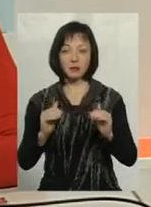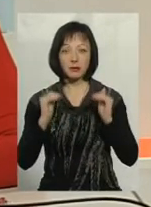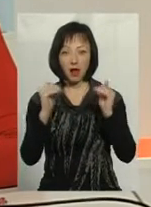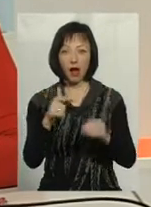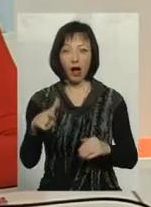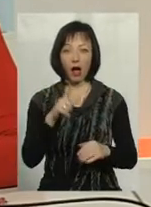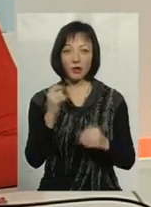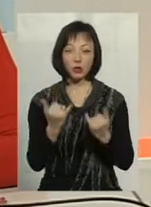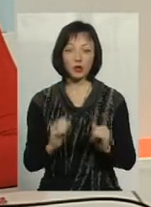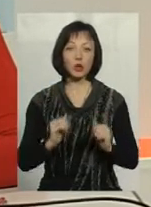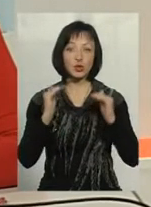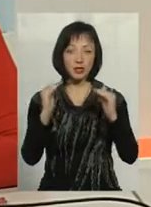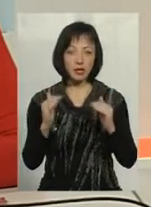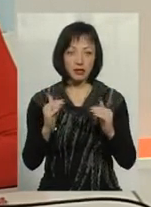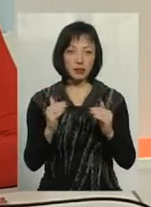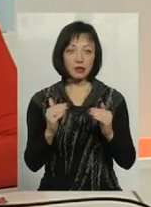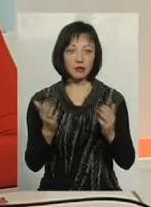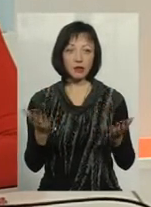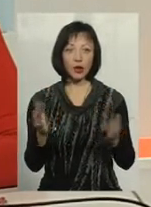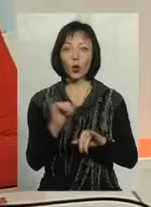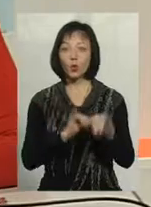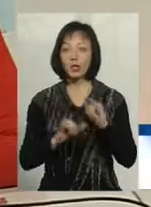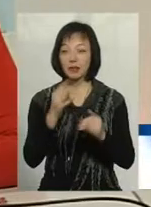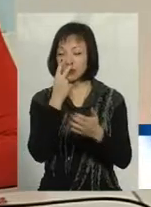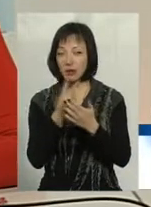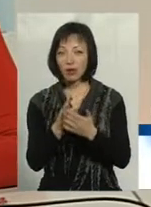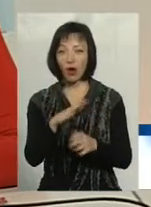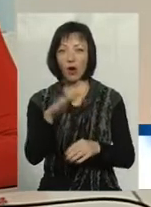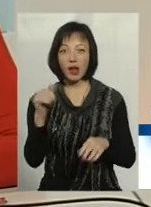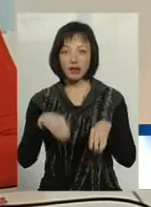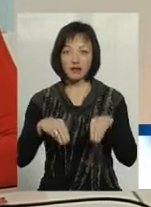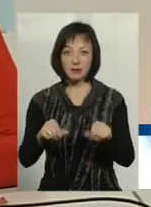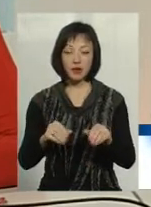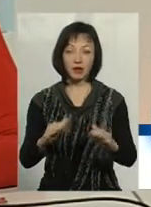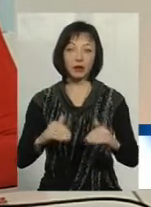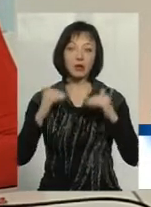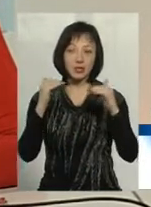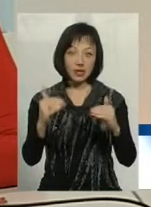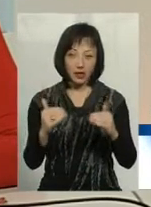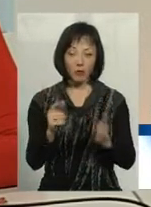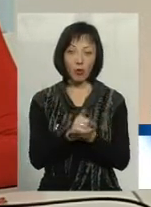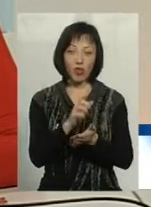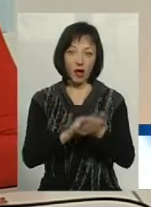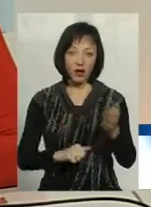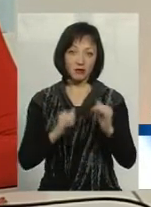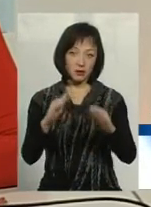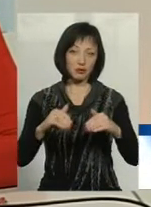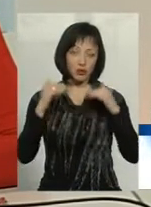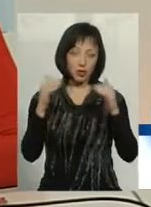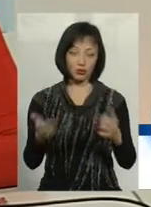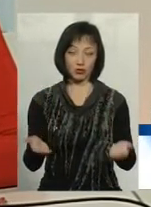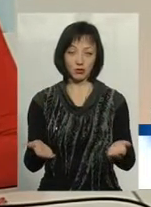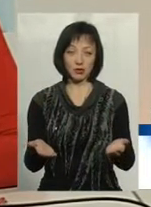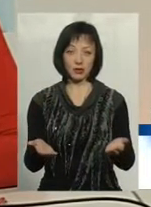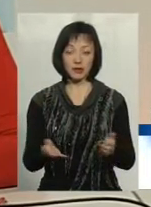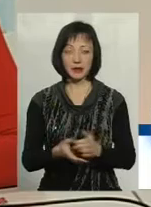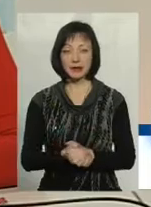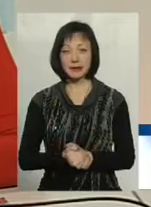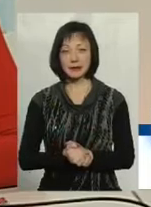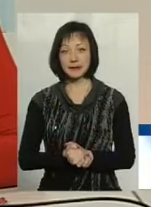якусь білизну або, скажімо, якийсь спортивний одяг, це я можу вам з певністю запевнити, тому що я знаю, про що я